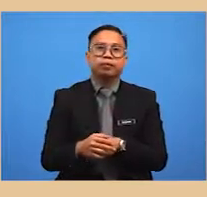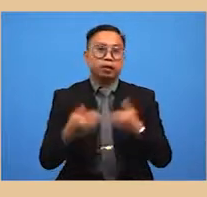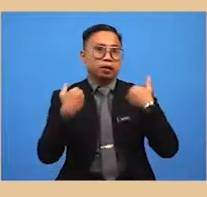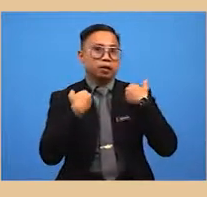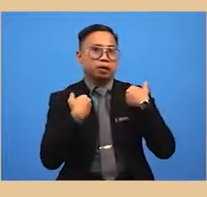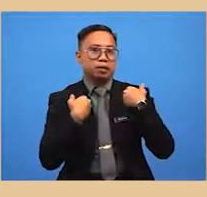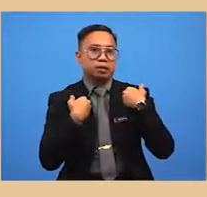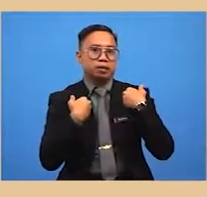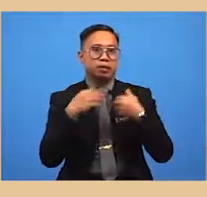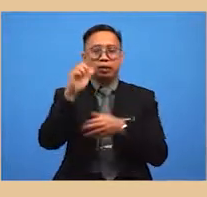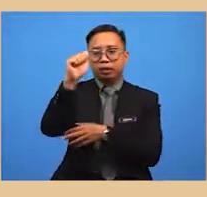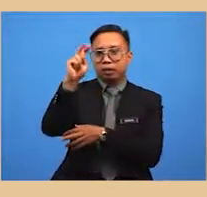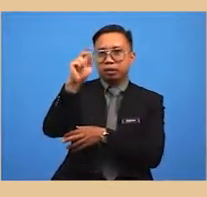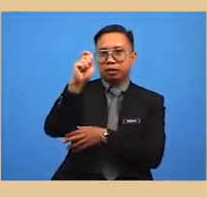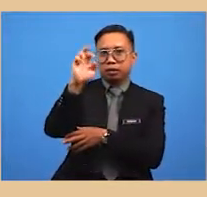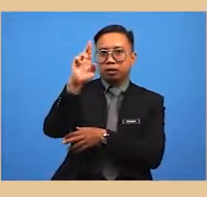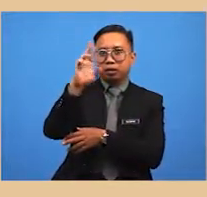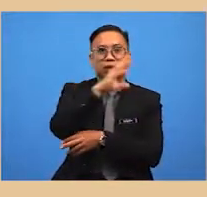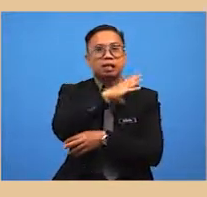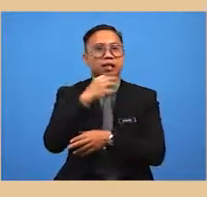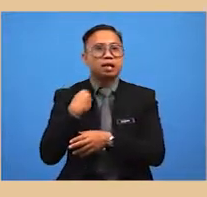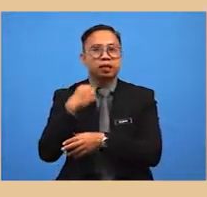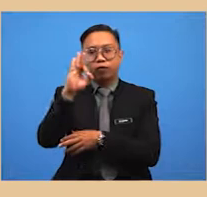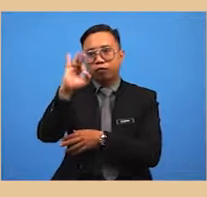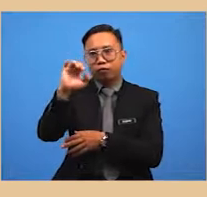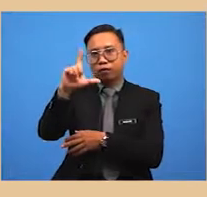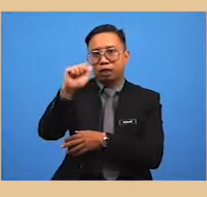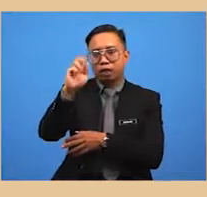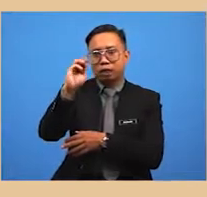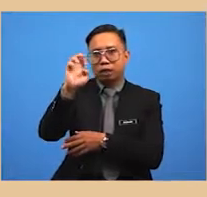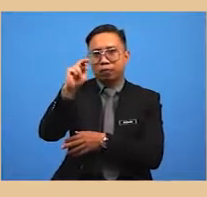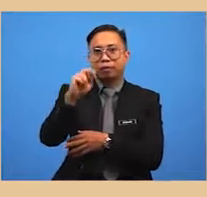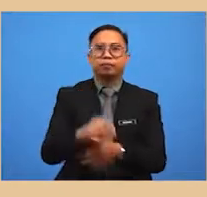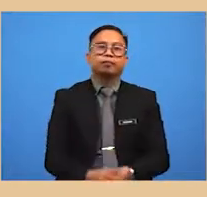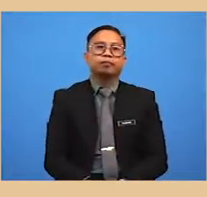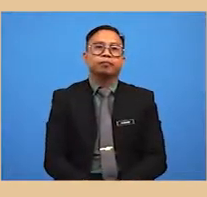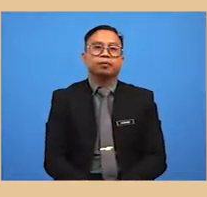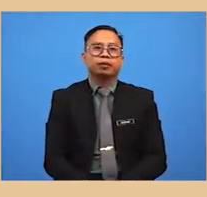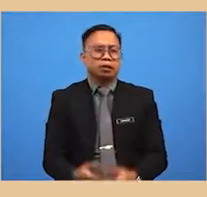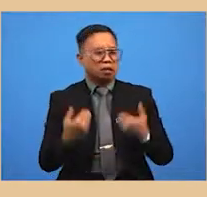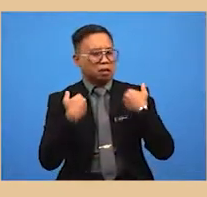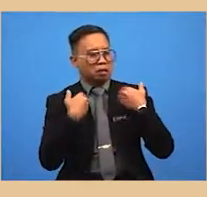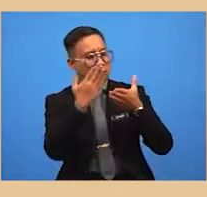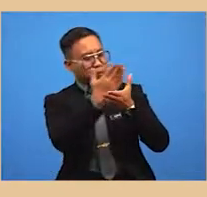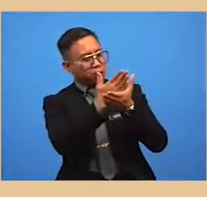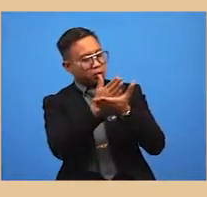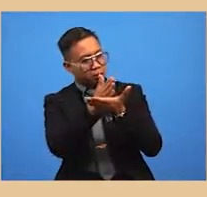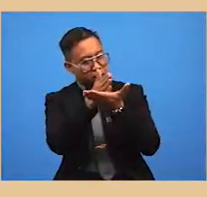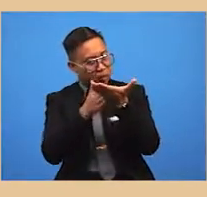daripada anther dan filamen. Pistil berada di tengah-tengah